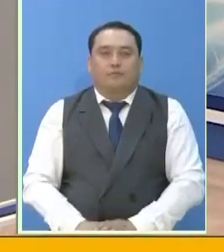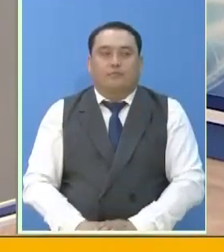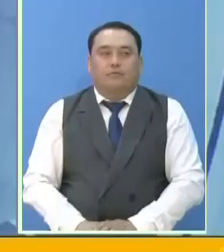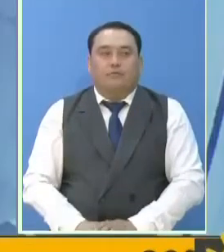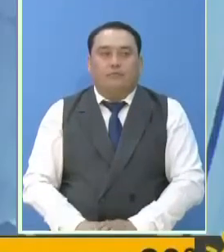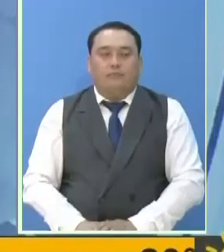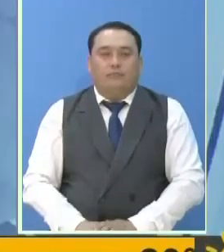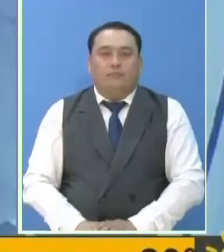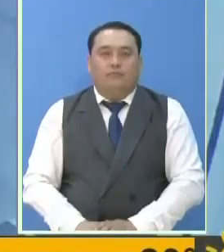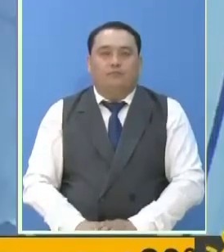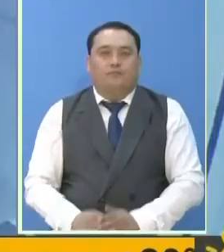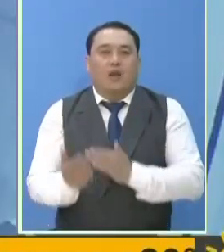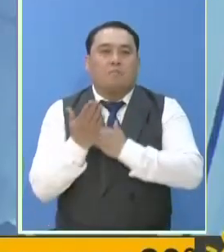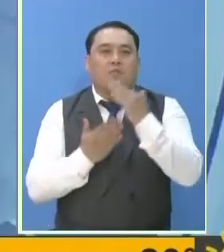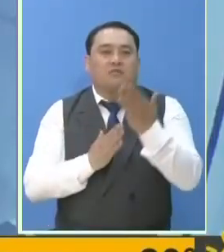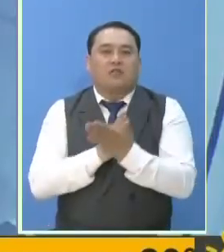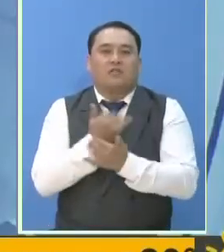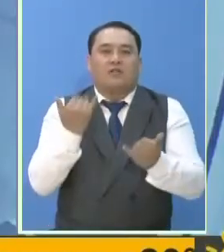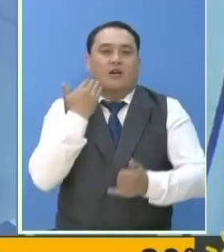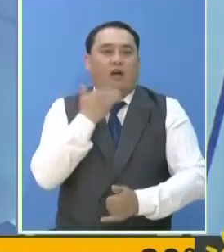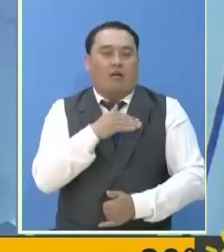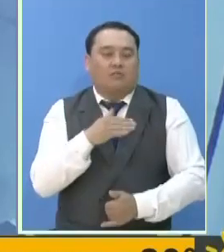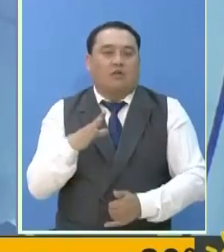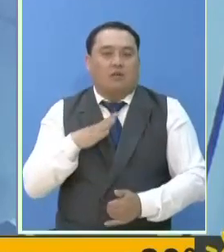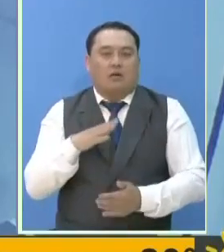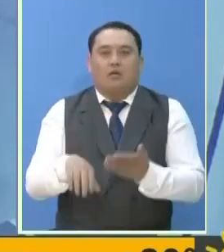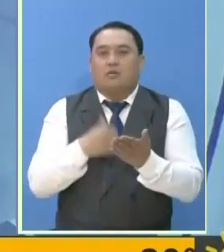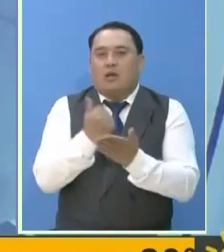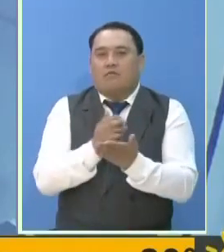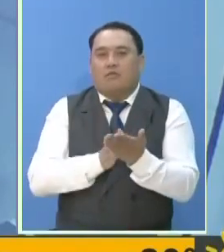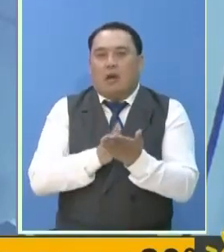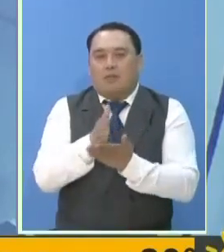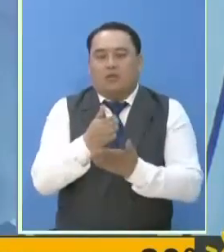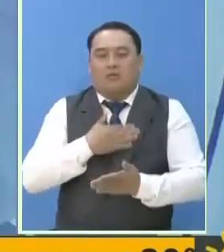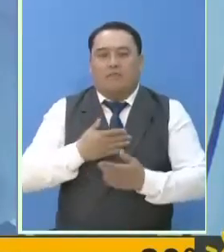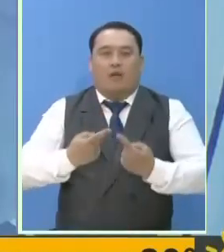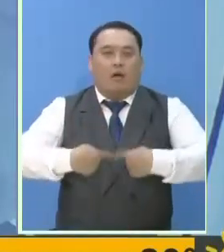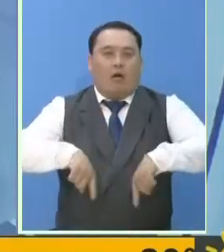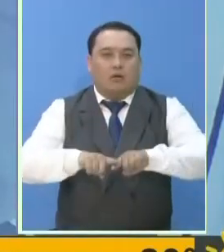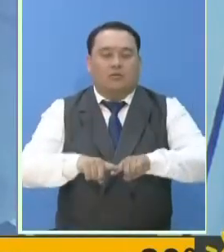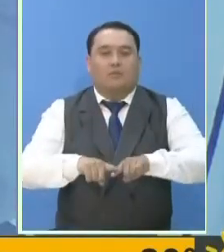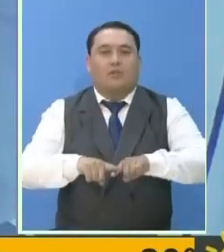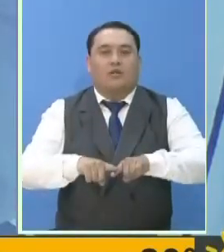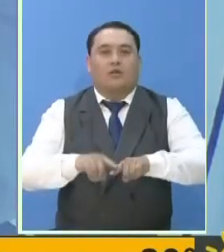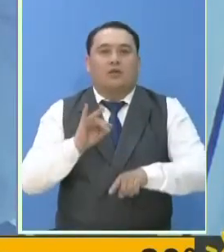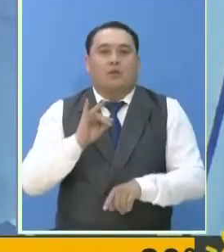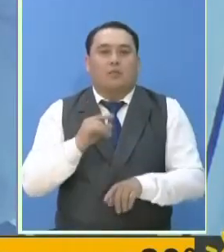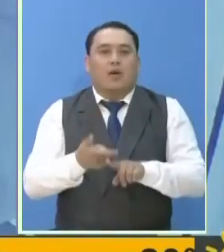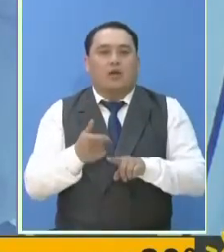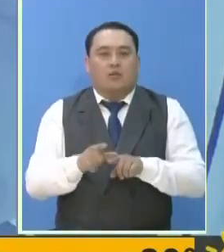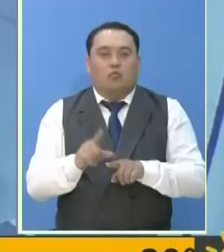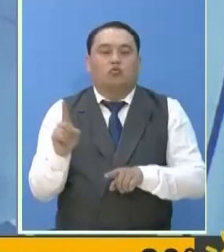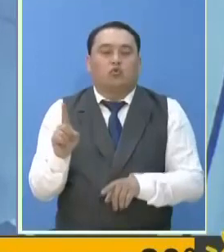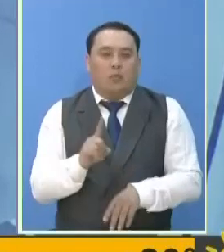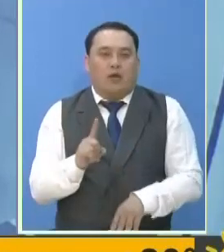Вообще повышение качества оказания государственных услуг – это самое приоритетное направление нашего агентства, соответственно, и нашего департамента. Поэтому для того,